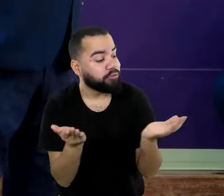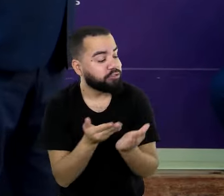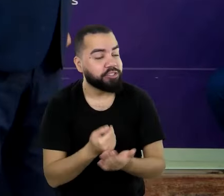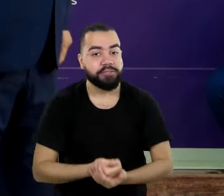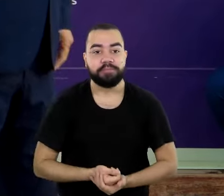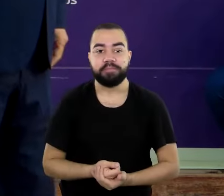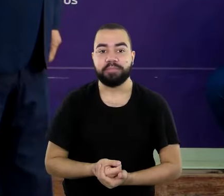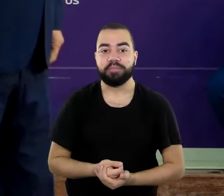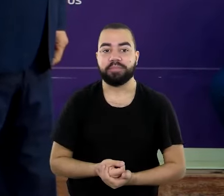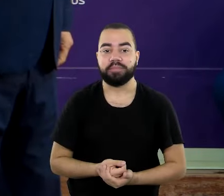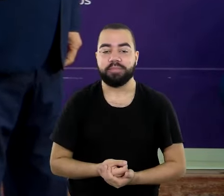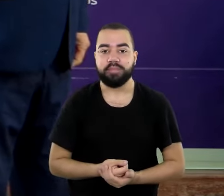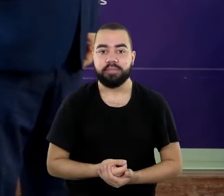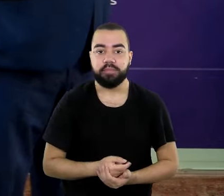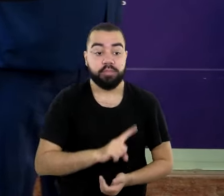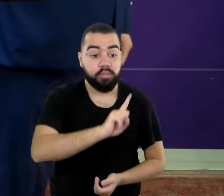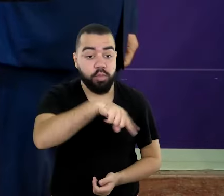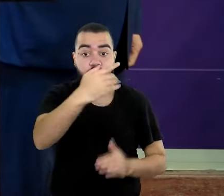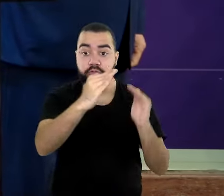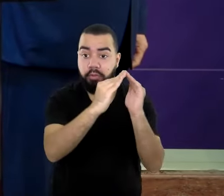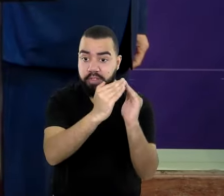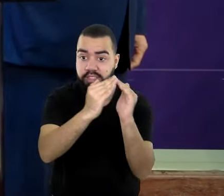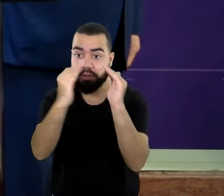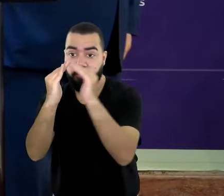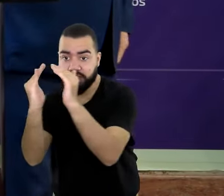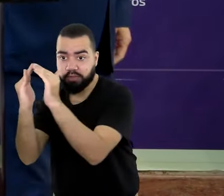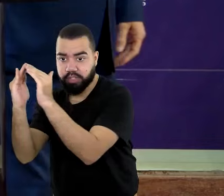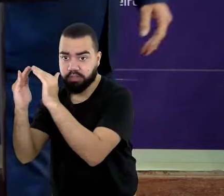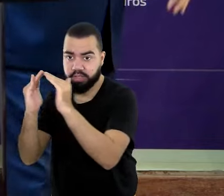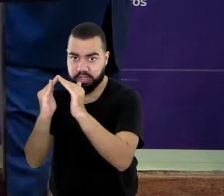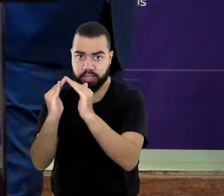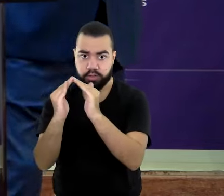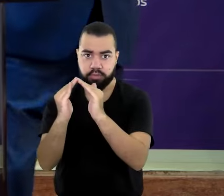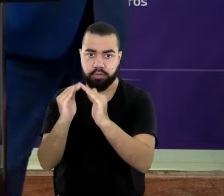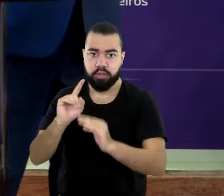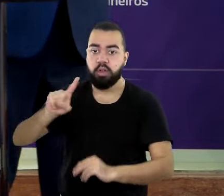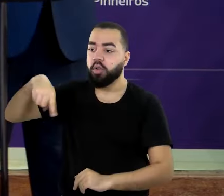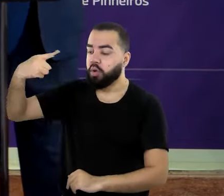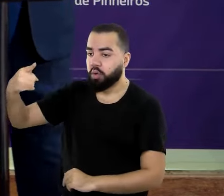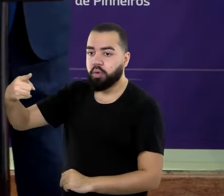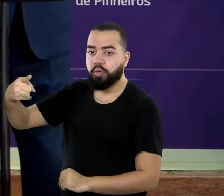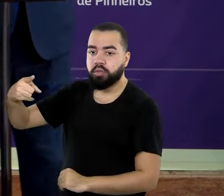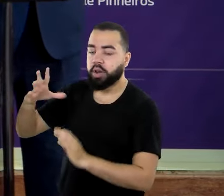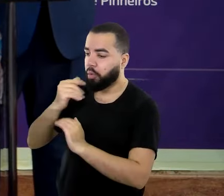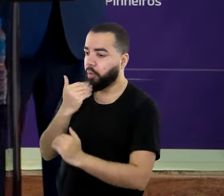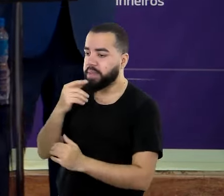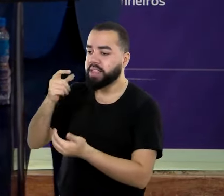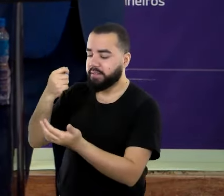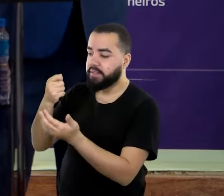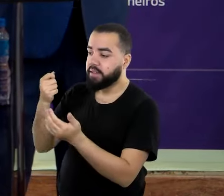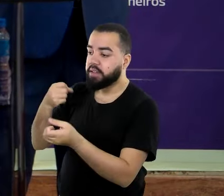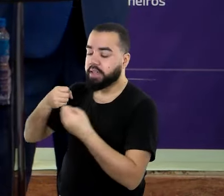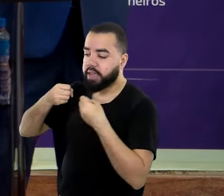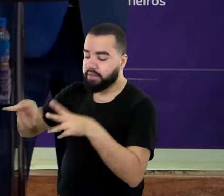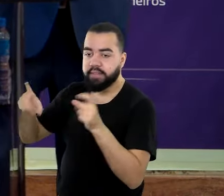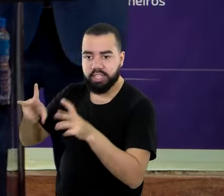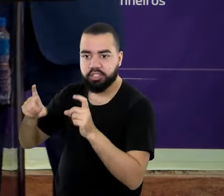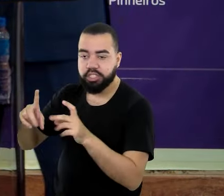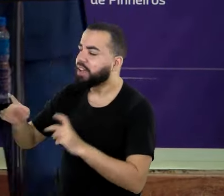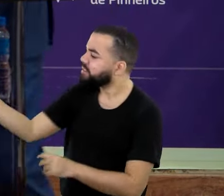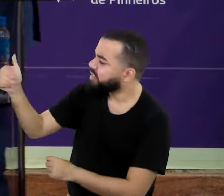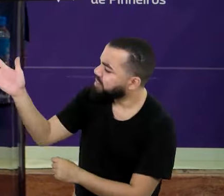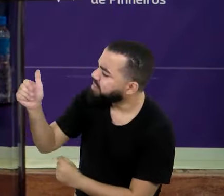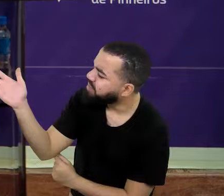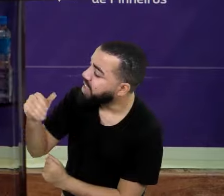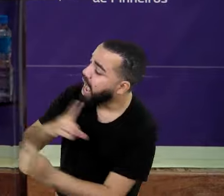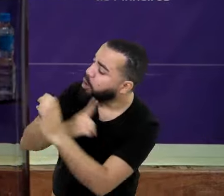E ao vizinho do lado assim tinha também outro tipo de vendia comida e foi lá também convidou. 그